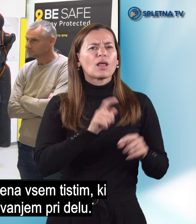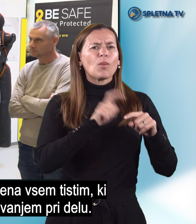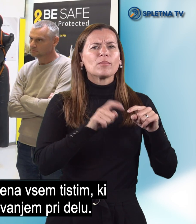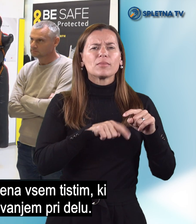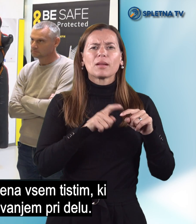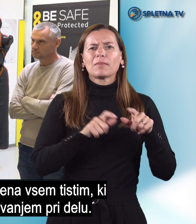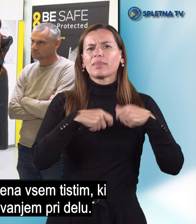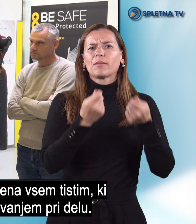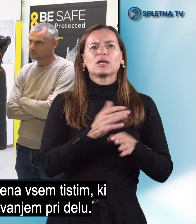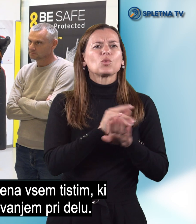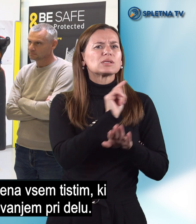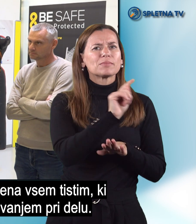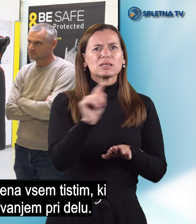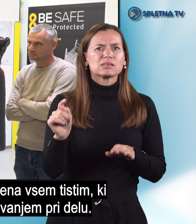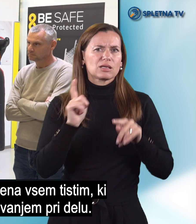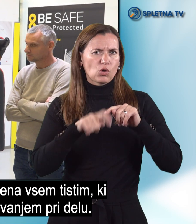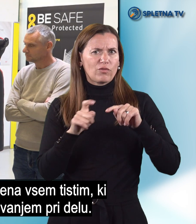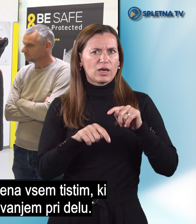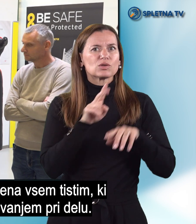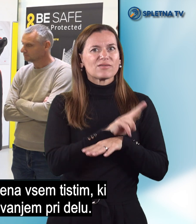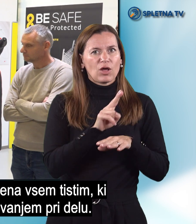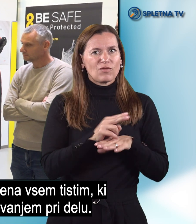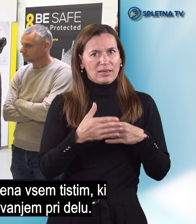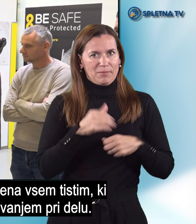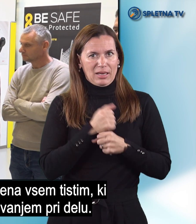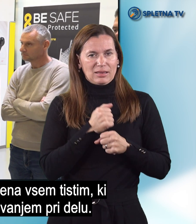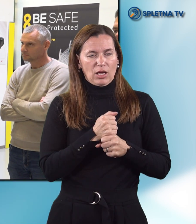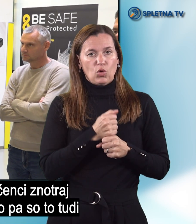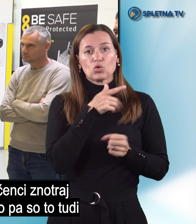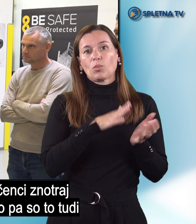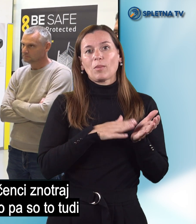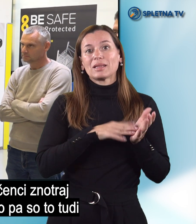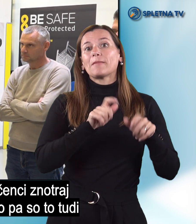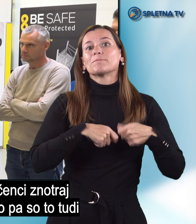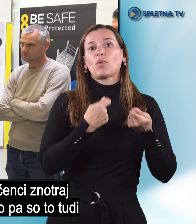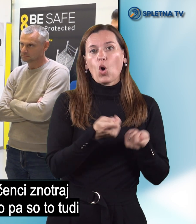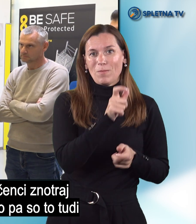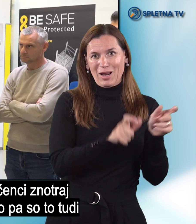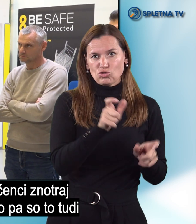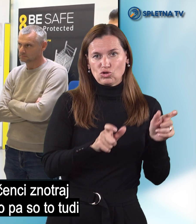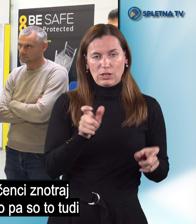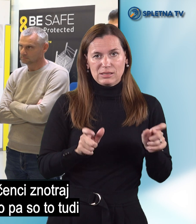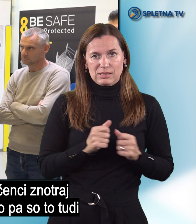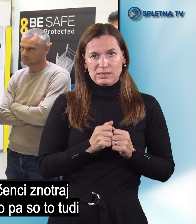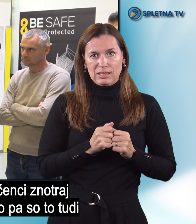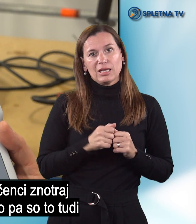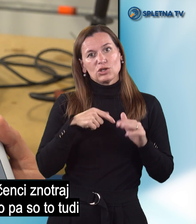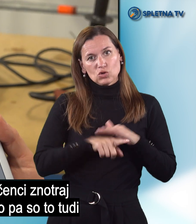je namenjena vsem tistim, ki se ukvarjajo z varovanjem pri delu, to so pooblaščenci